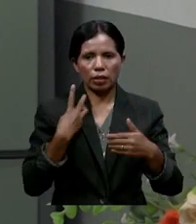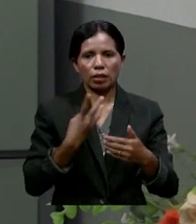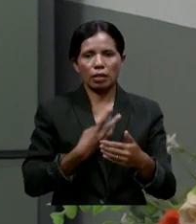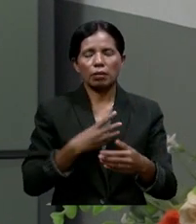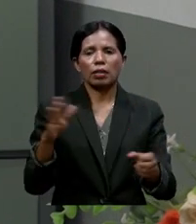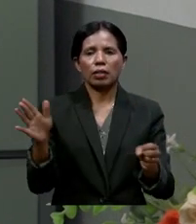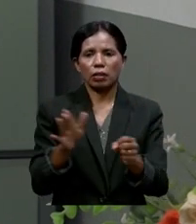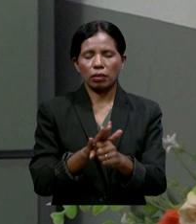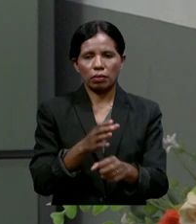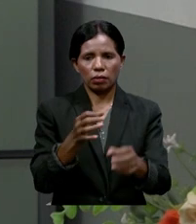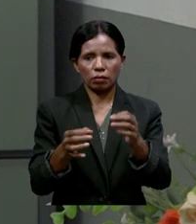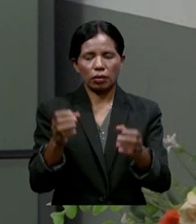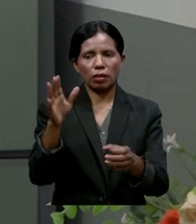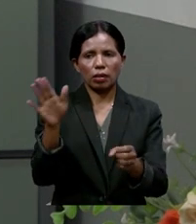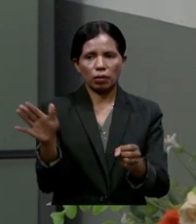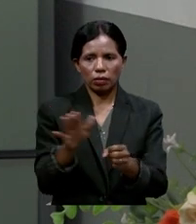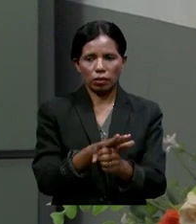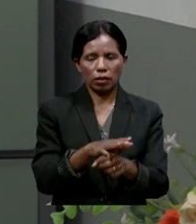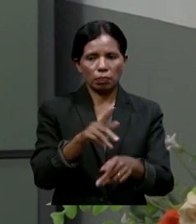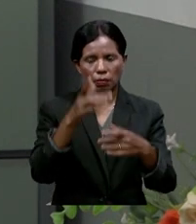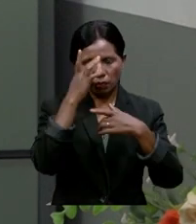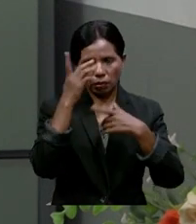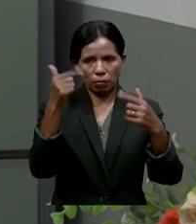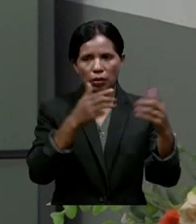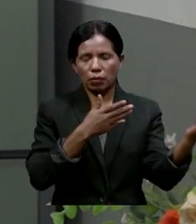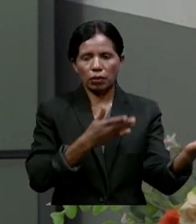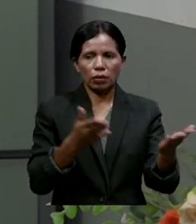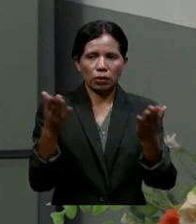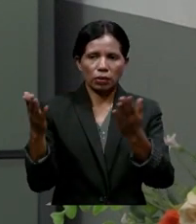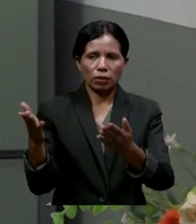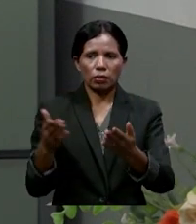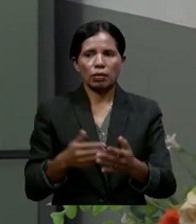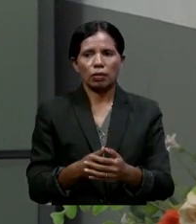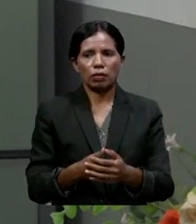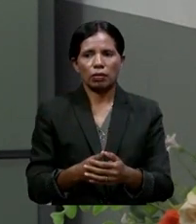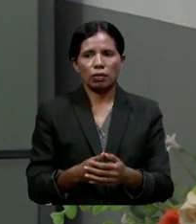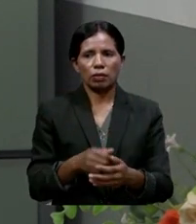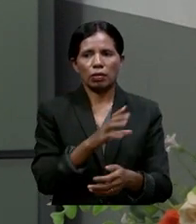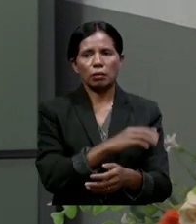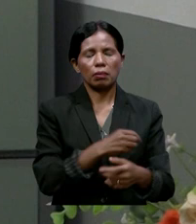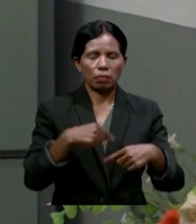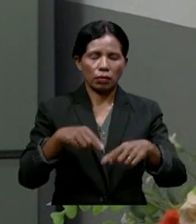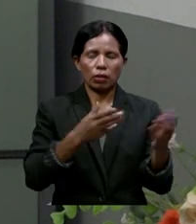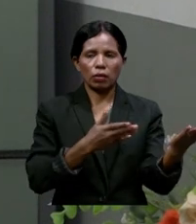nakono kuando nakono pasien mai ami refere kali ba iha Veracruz o Formosa.